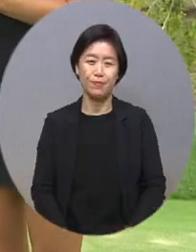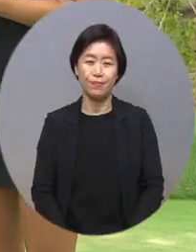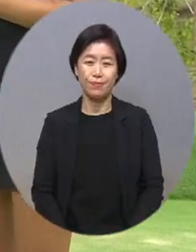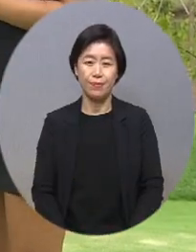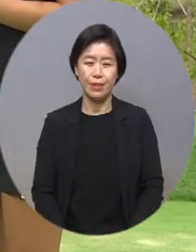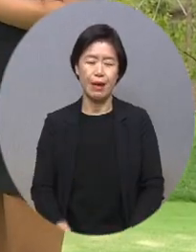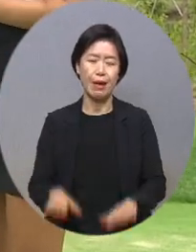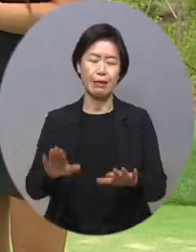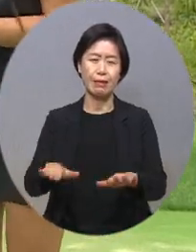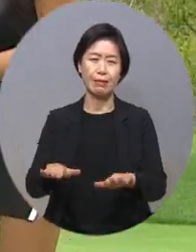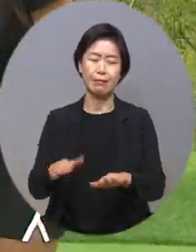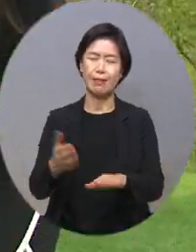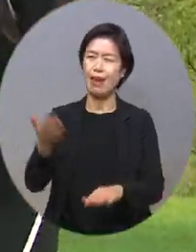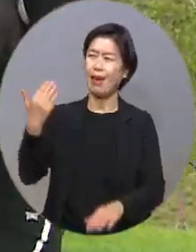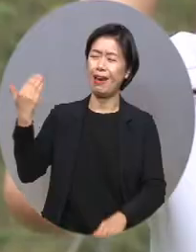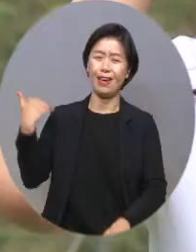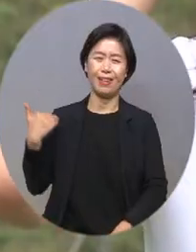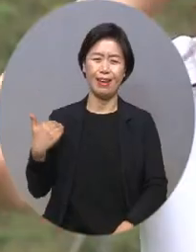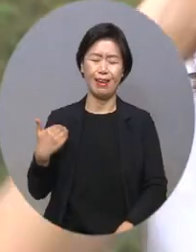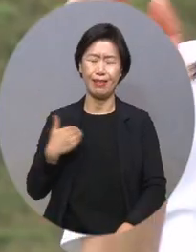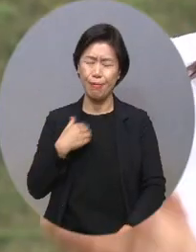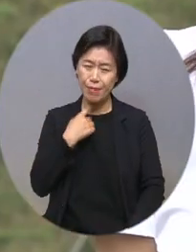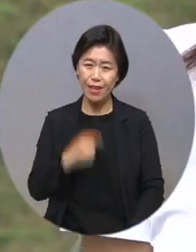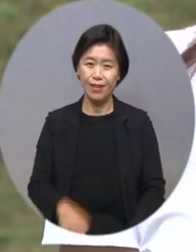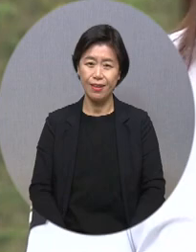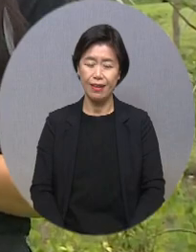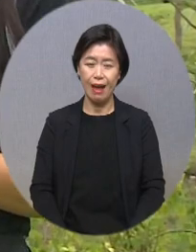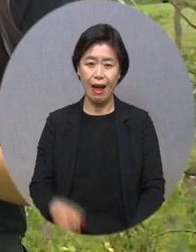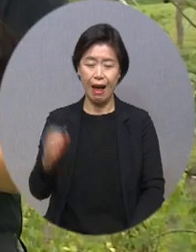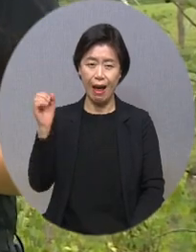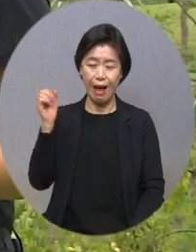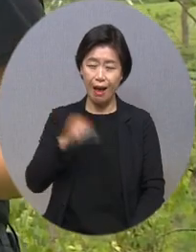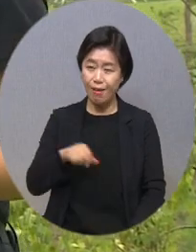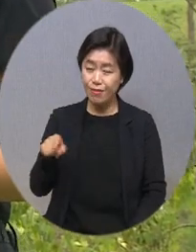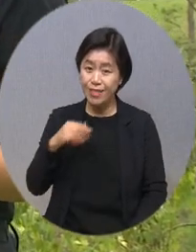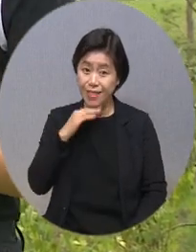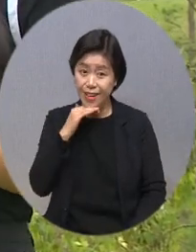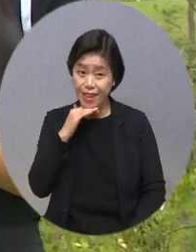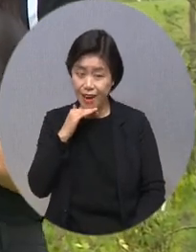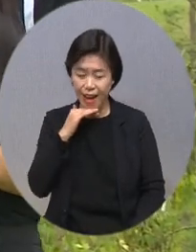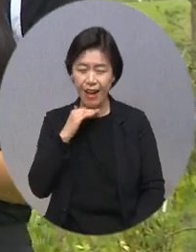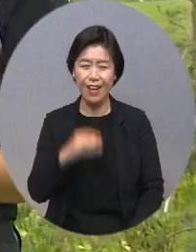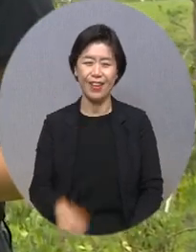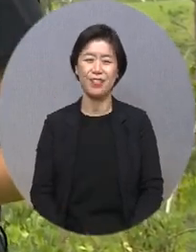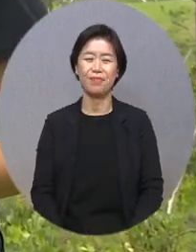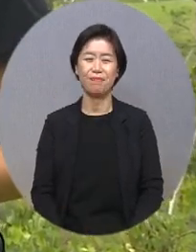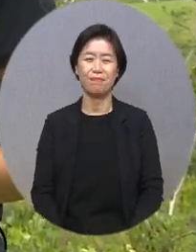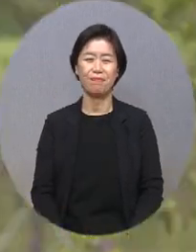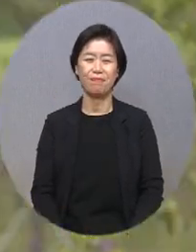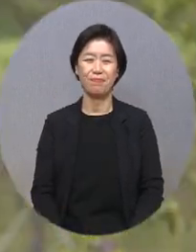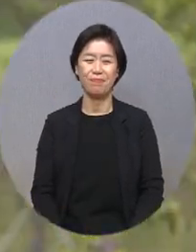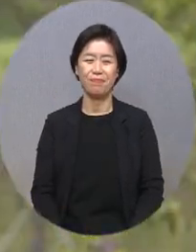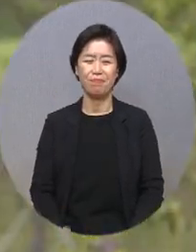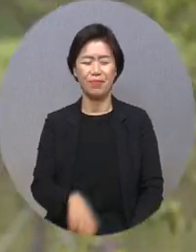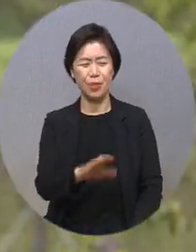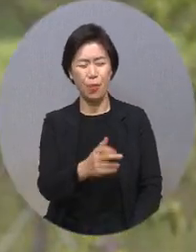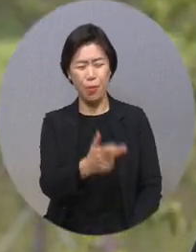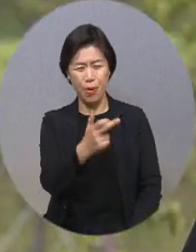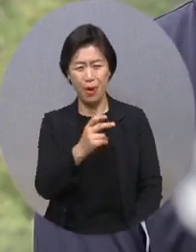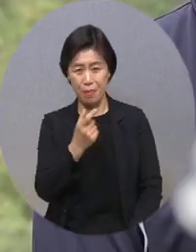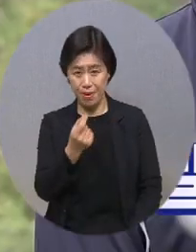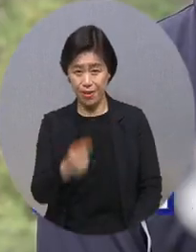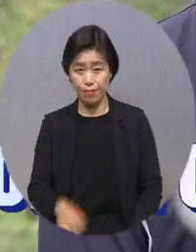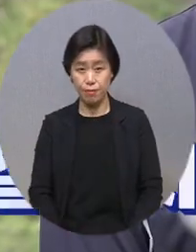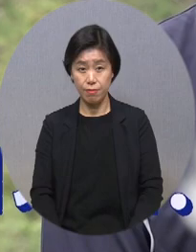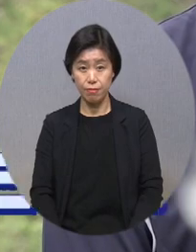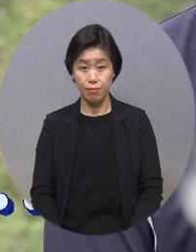11년 전 이야기예요. 나이가... 네, 일찍 나갔어요. 네. 왜 그러세요, 오빠? 가구 같은 거